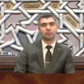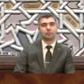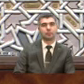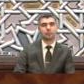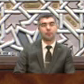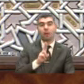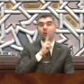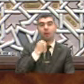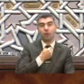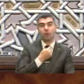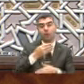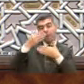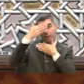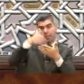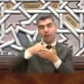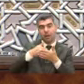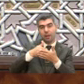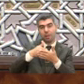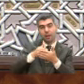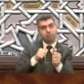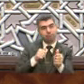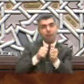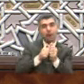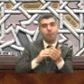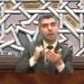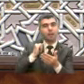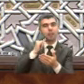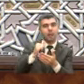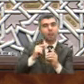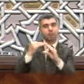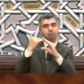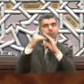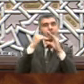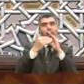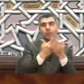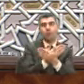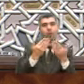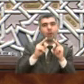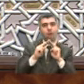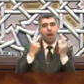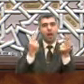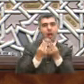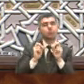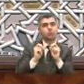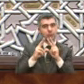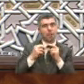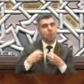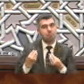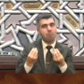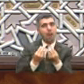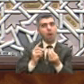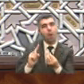الحكومة المغربية معبأة لكي ترسل جميع رسائل الثقة لمغاربة العالم، وأنا في أول الصف.